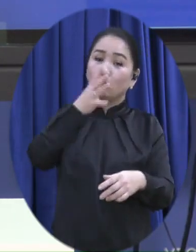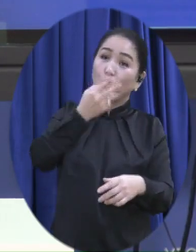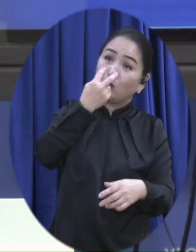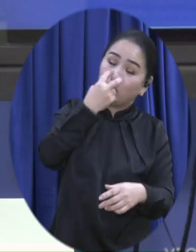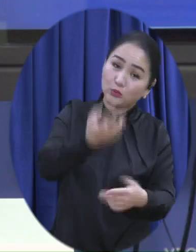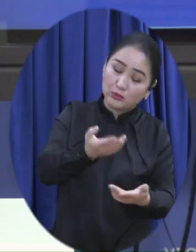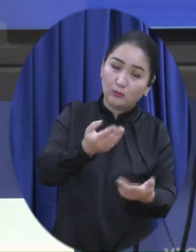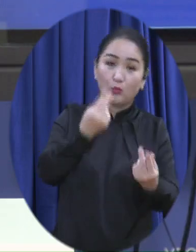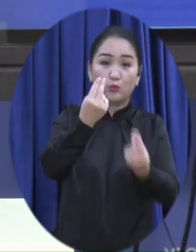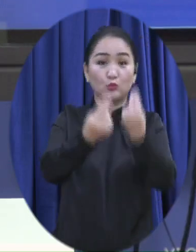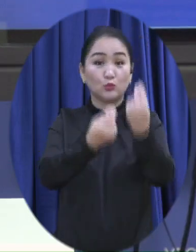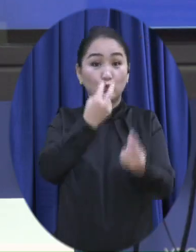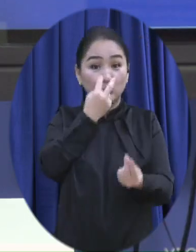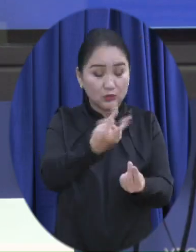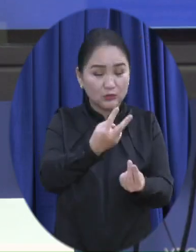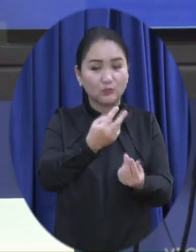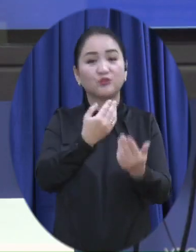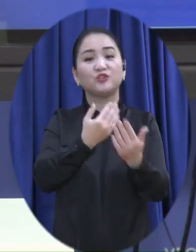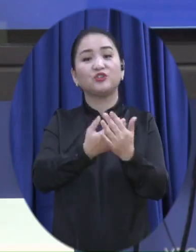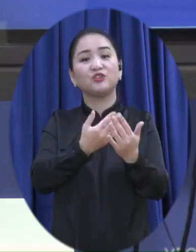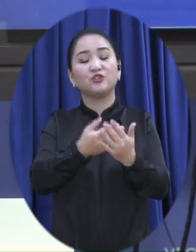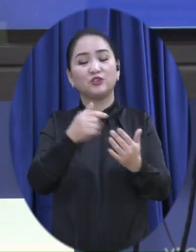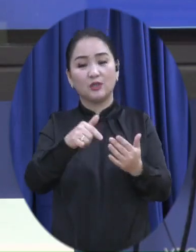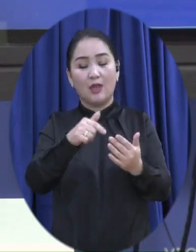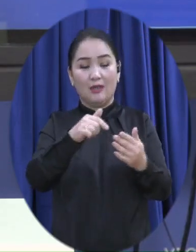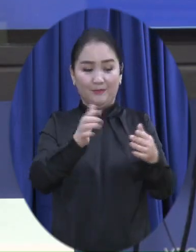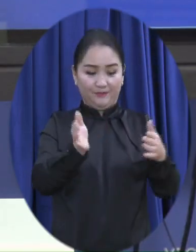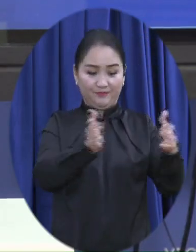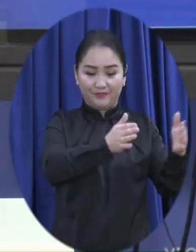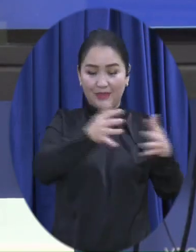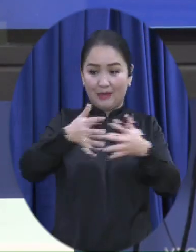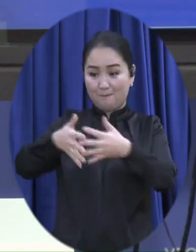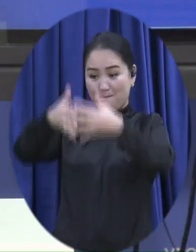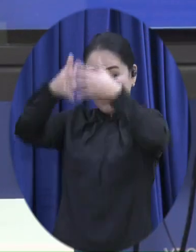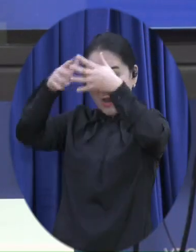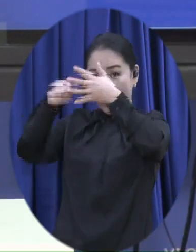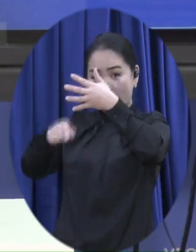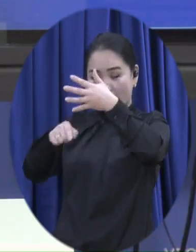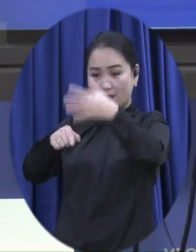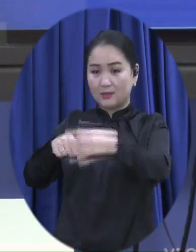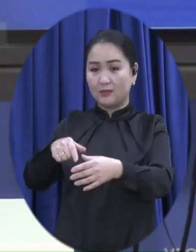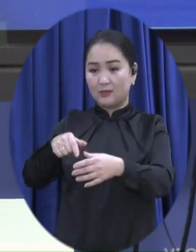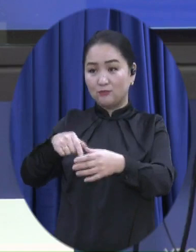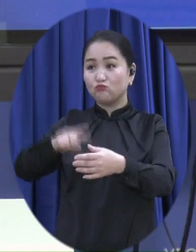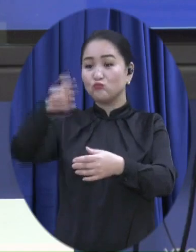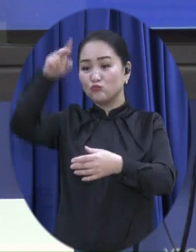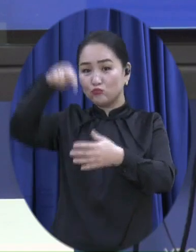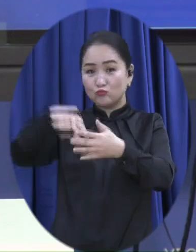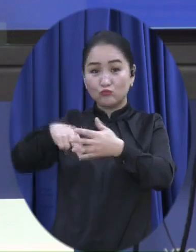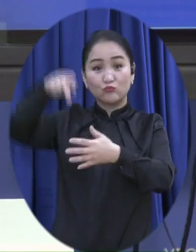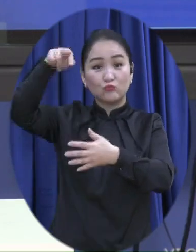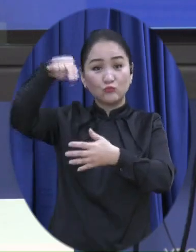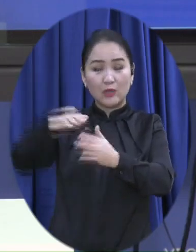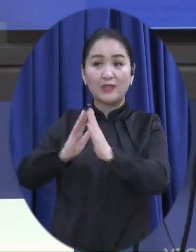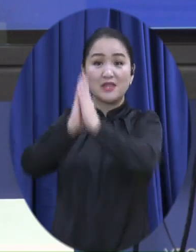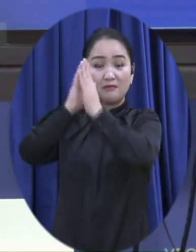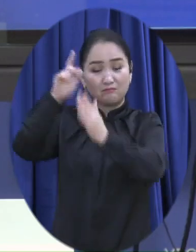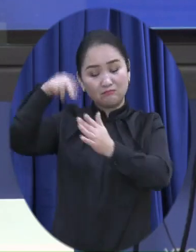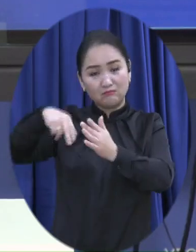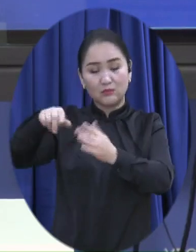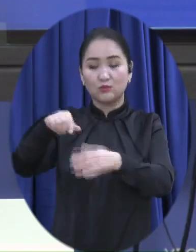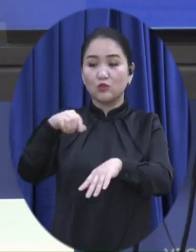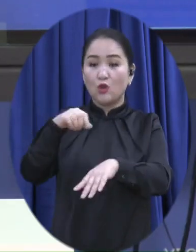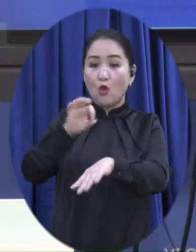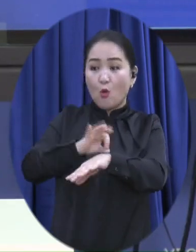тэгээд цаашлаад караоконд орсон, орц нэг орцонд байдаг, дээш нь доошо хамт явдаг, ямар нэгэн хэмжээгээр өвчтэй үнтэй